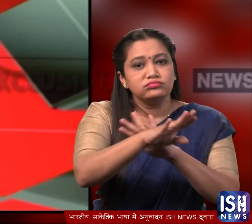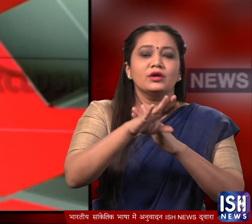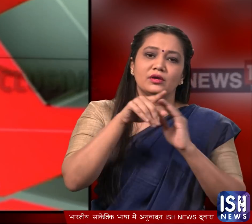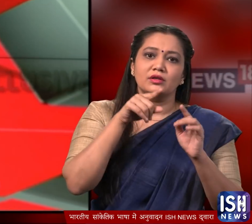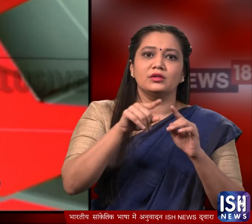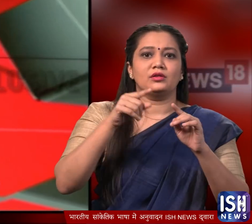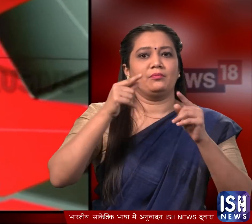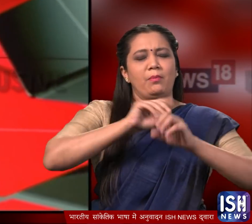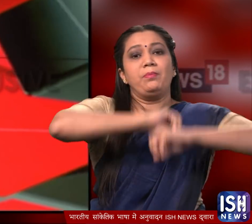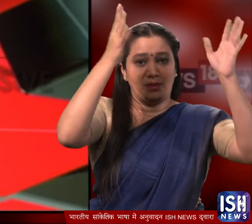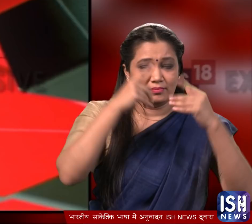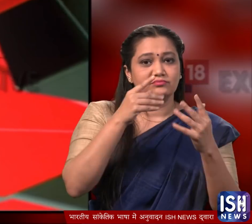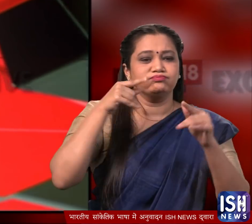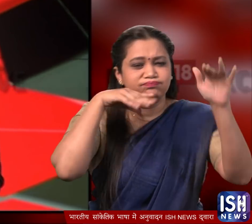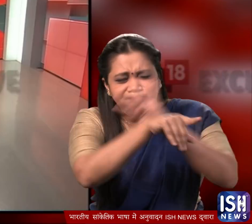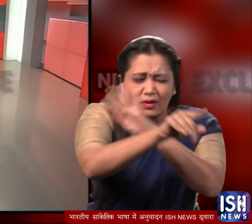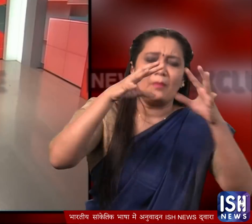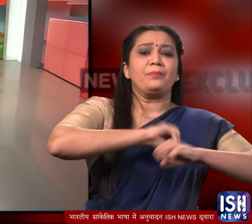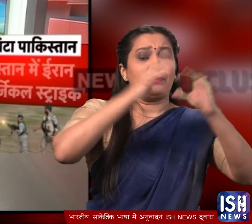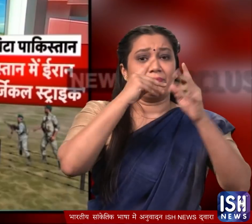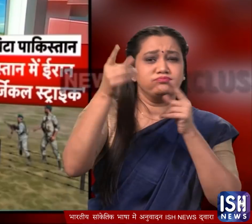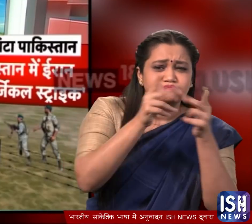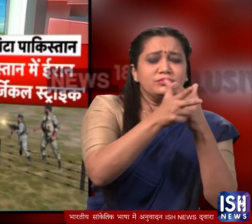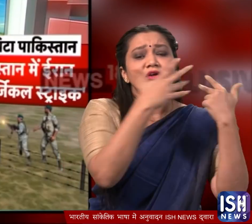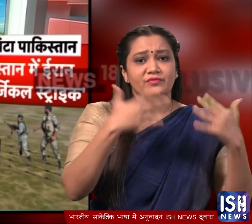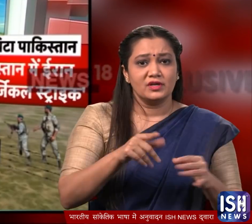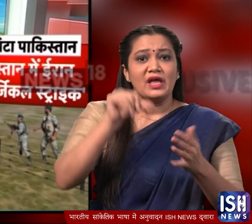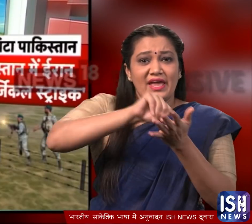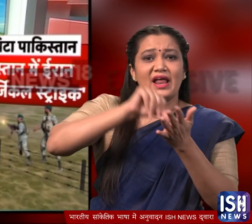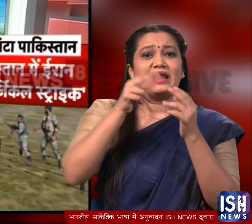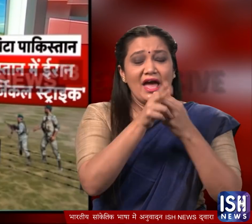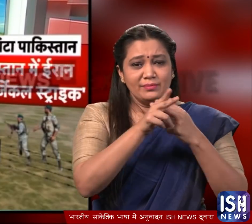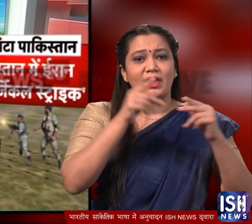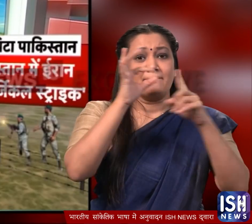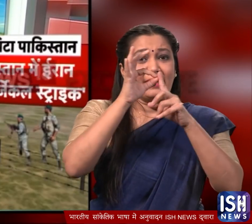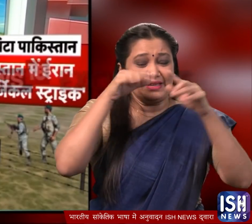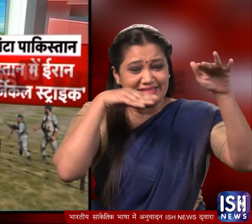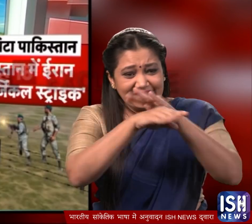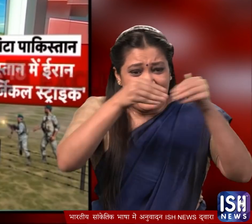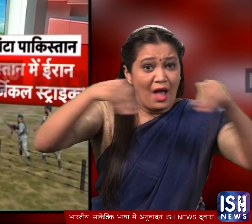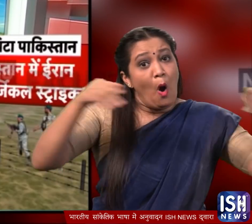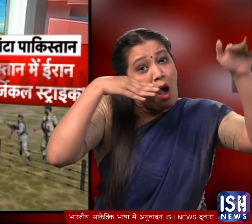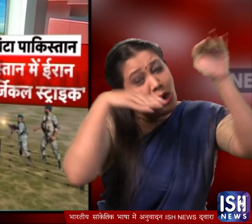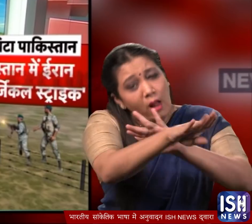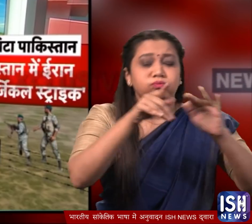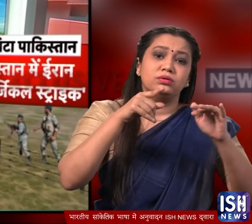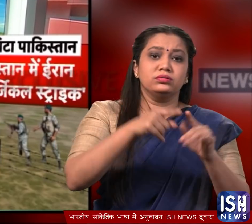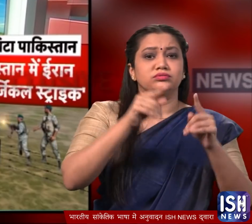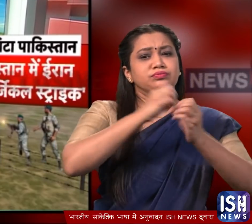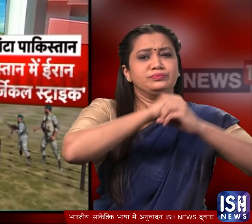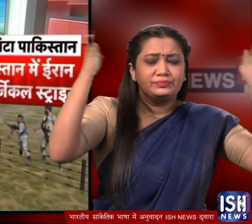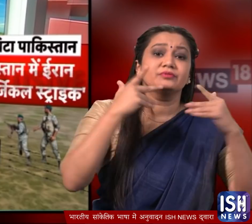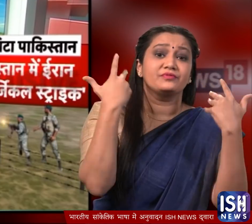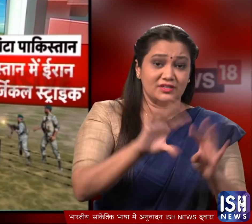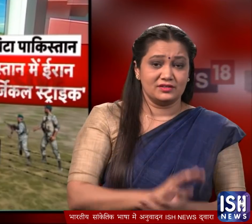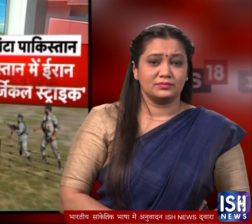सर्जिकल स्ट्राइक की। News 18 की शैलेंद्र वांगू की रिपोर्ट है कि ईरान की सेना ने पाकिस्तान की सीमा के अंदर इस सर्जिकल स्ट्राइक को